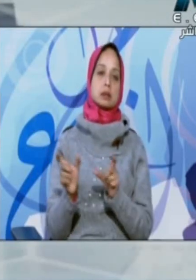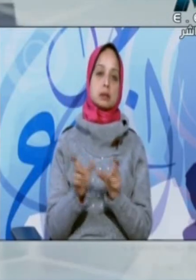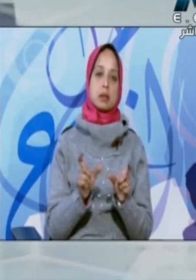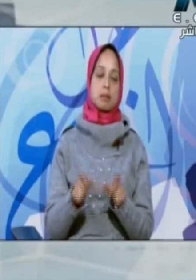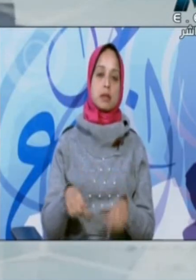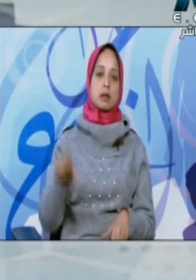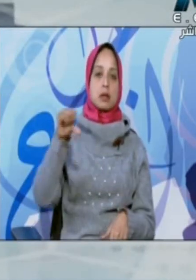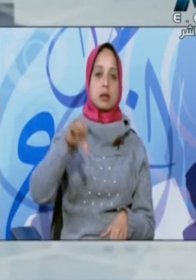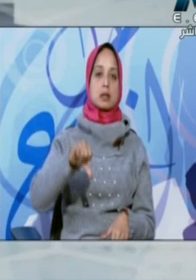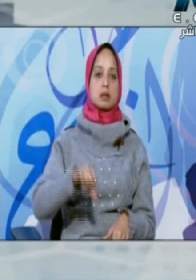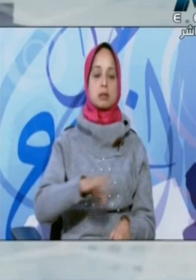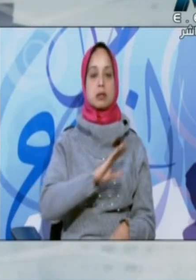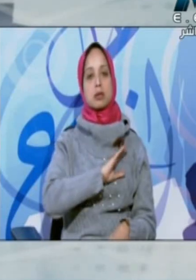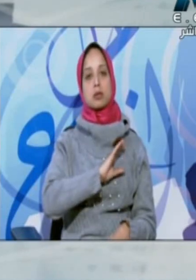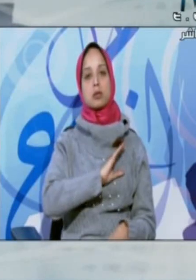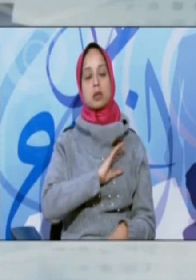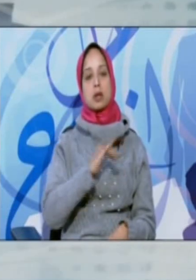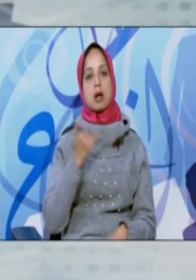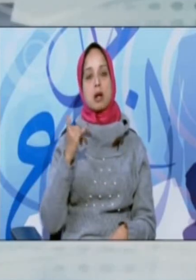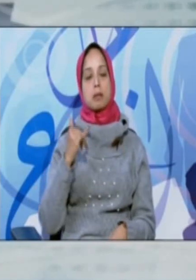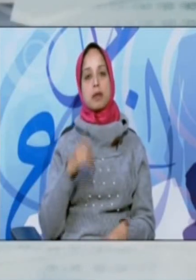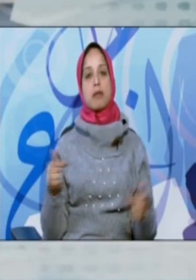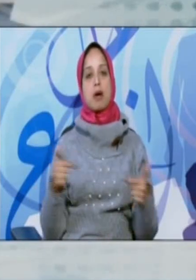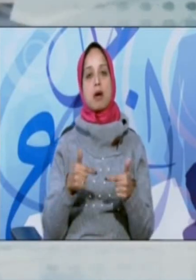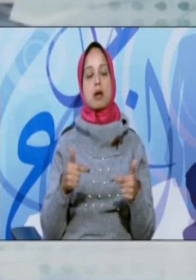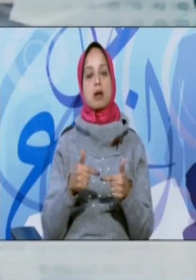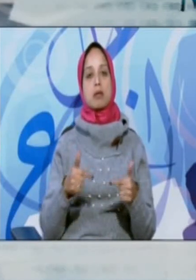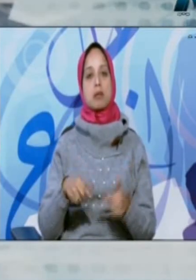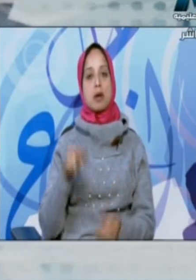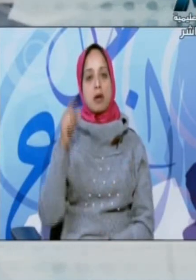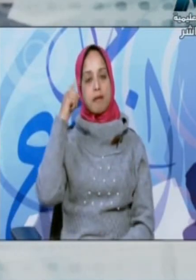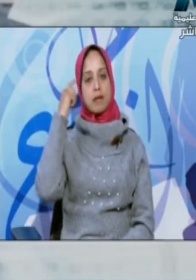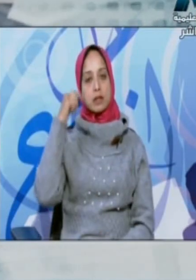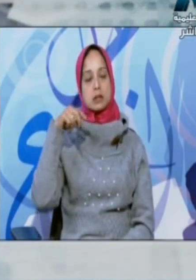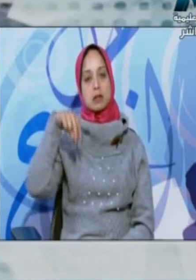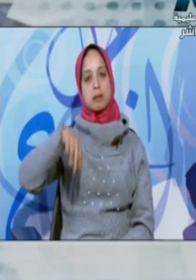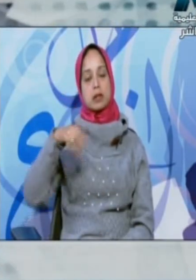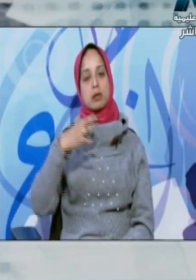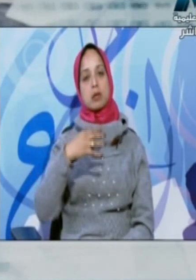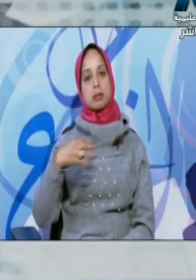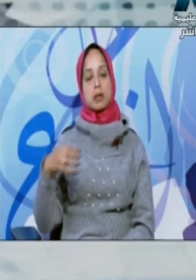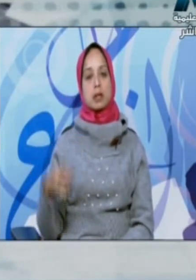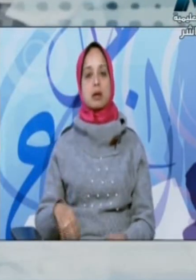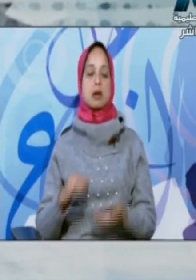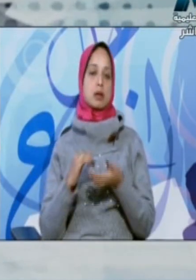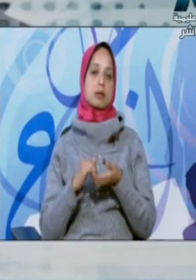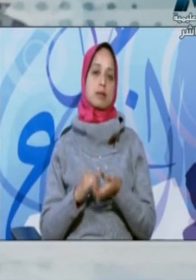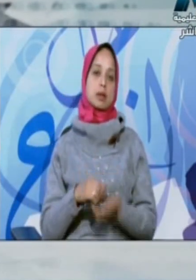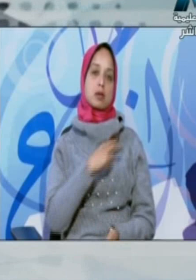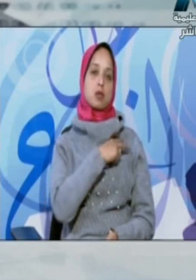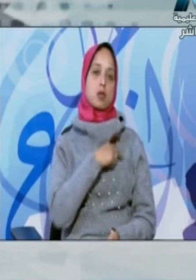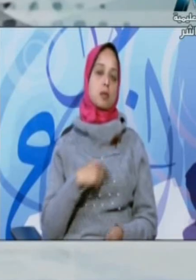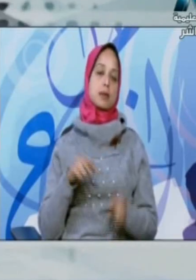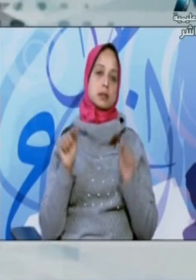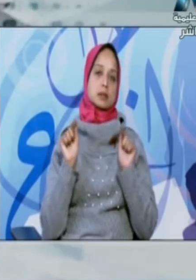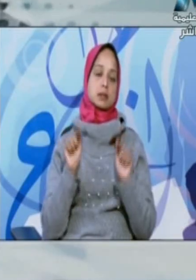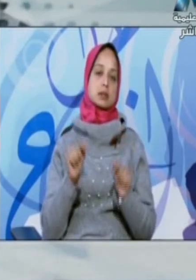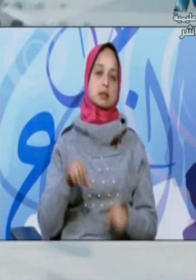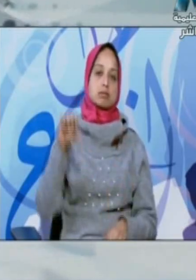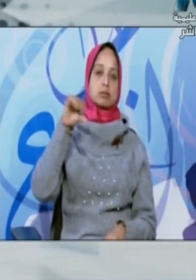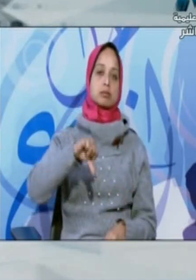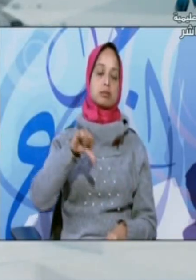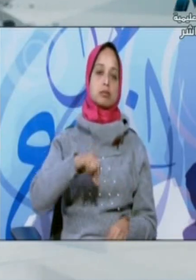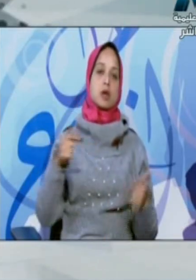العربية في حرب فلسطين 48، أقدر أقول أن عهود هذه الحكومات عهود مفاوضات فاشله